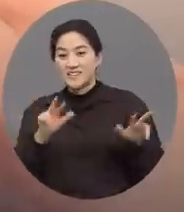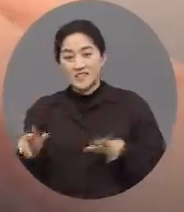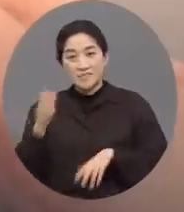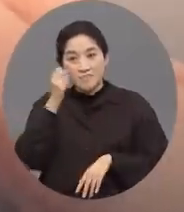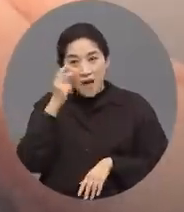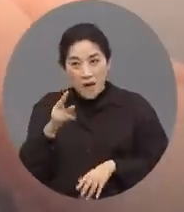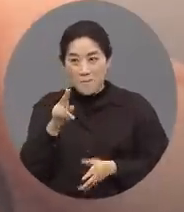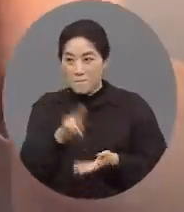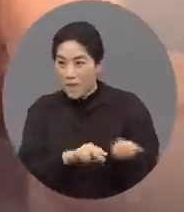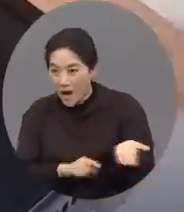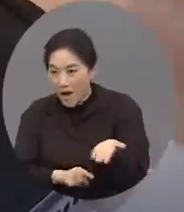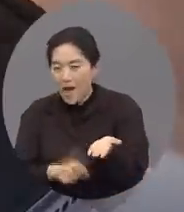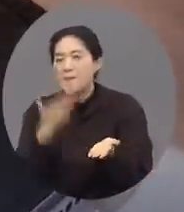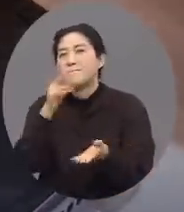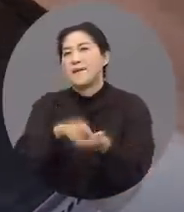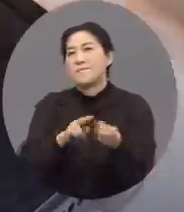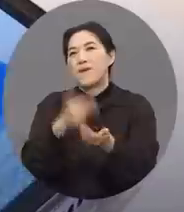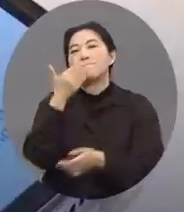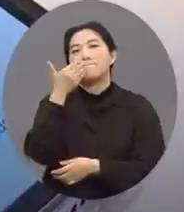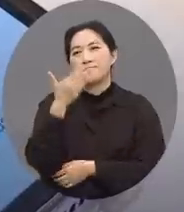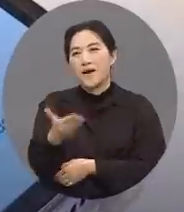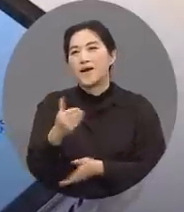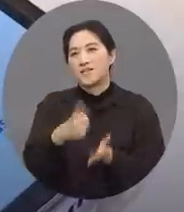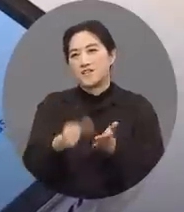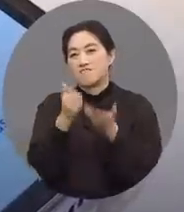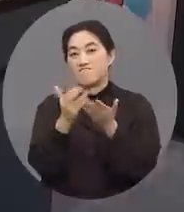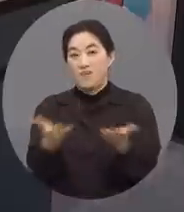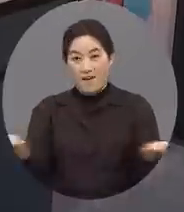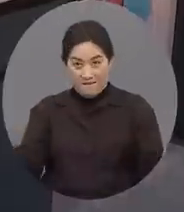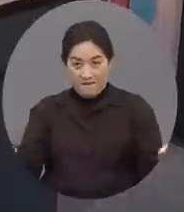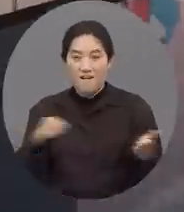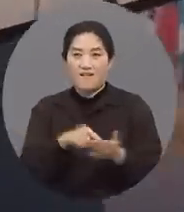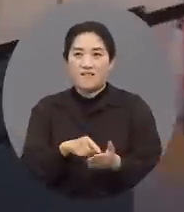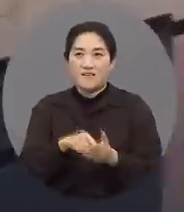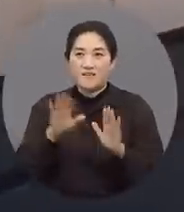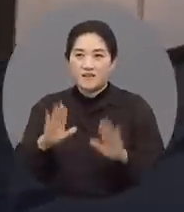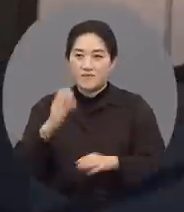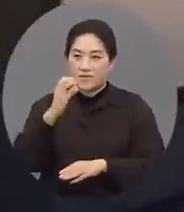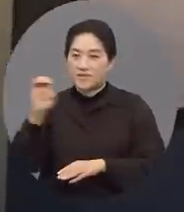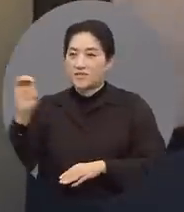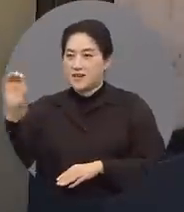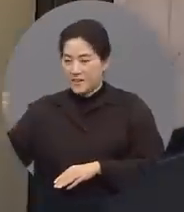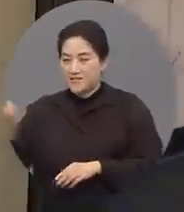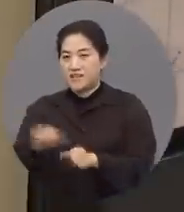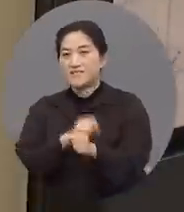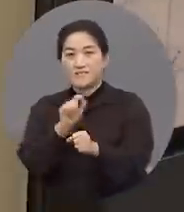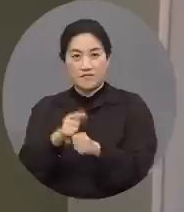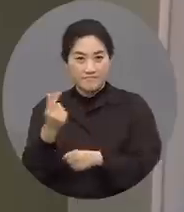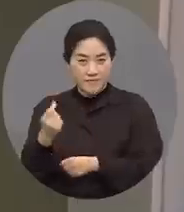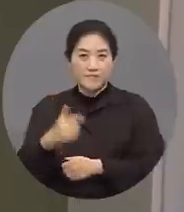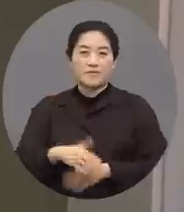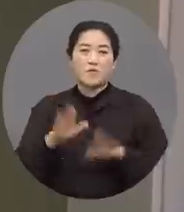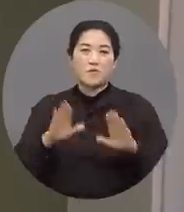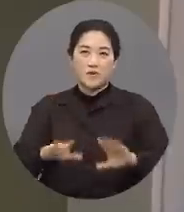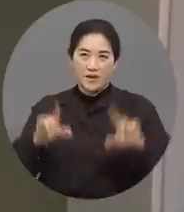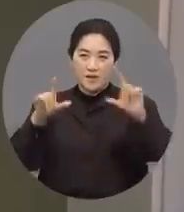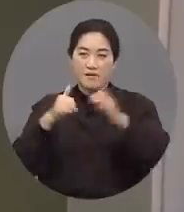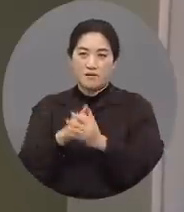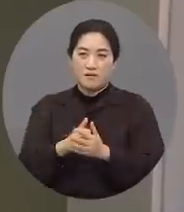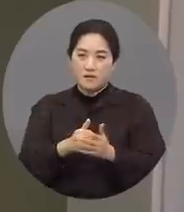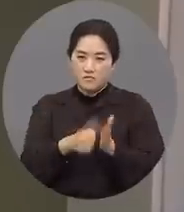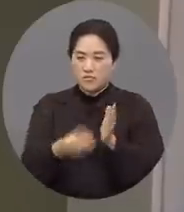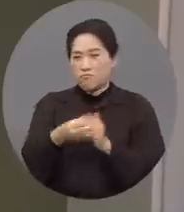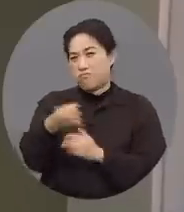달 후에 시장에 내놓고 판매 가능한 제품들을 선보였는데 이번 CES의 한 특징이기도 합니다. 지속된